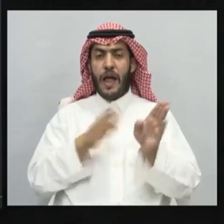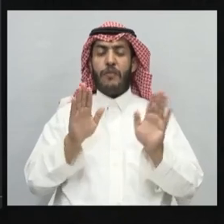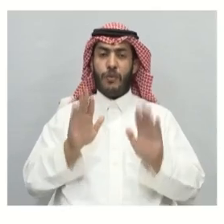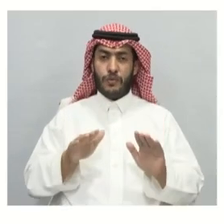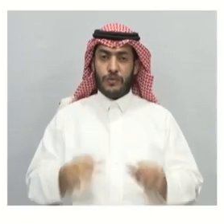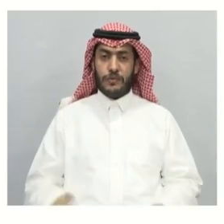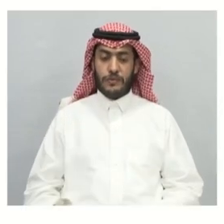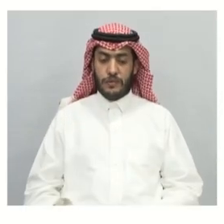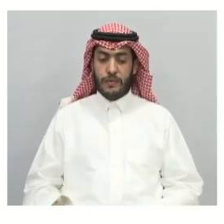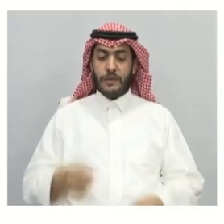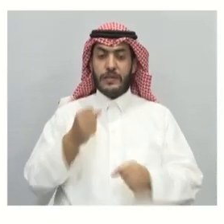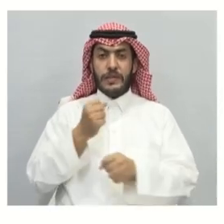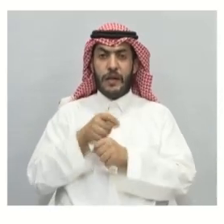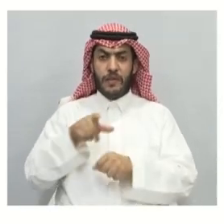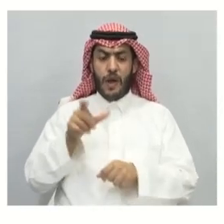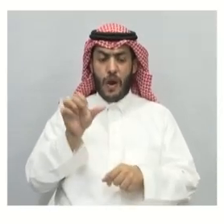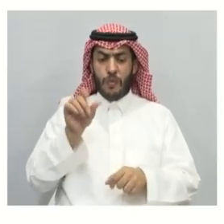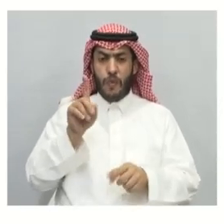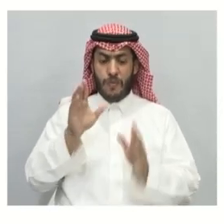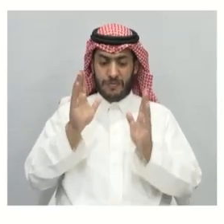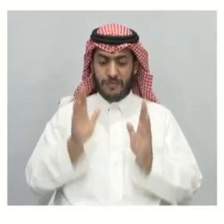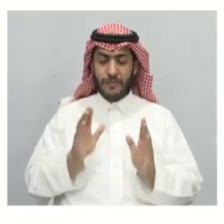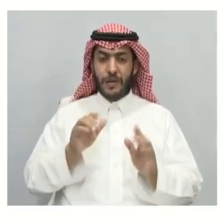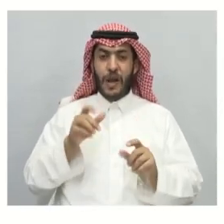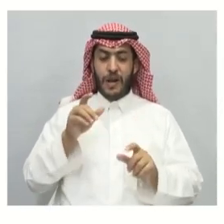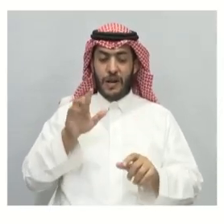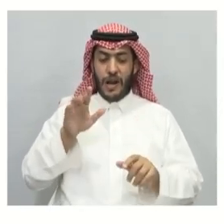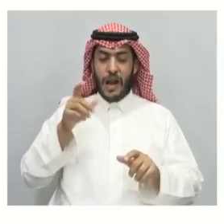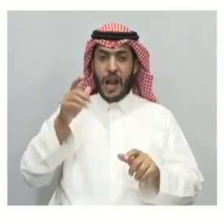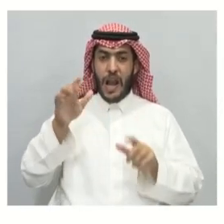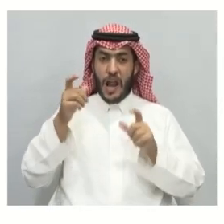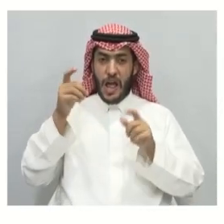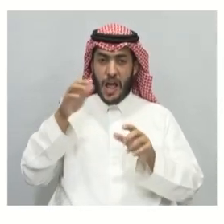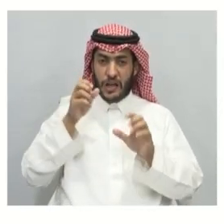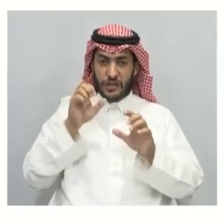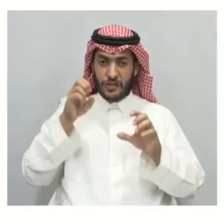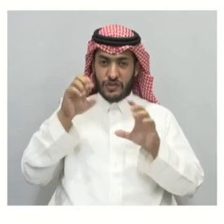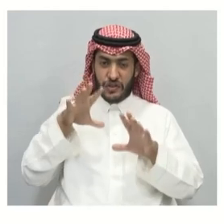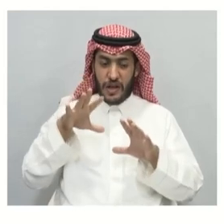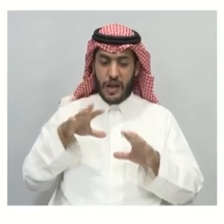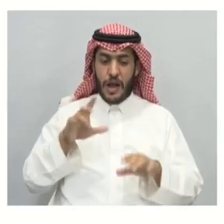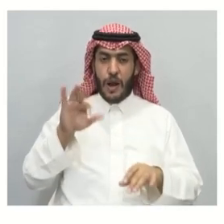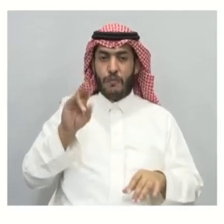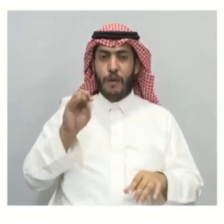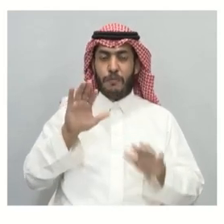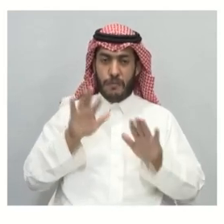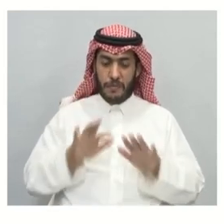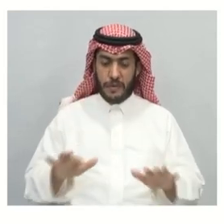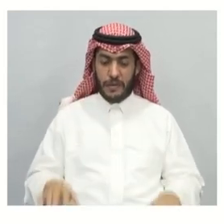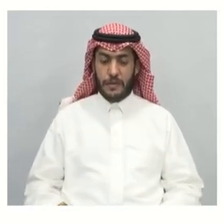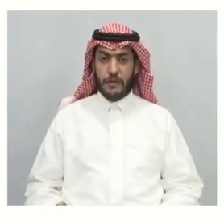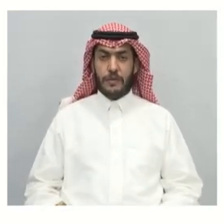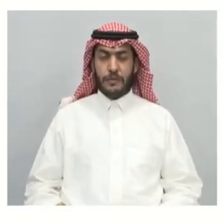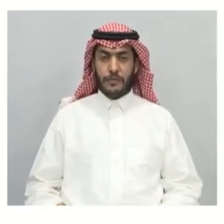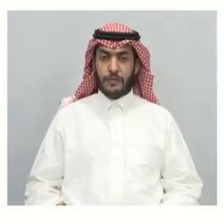عندي المستعمل في انبوب اشعه المهبطيه لا يؤثر يعني اذا غيرنا الغاز اللي موجود جوات اشعه